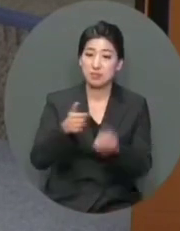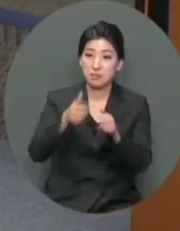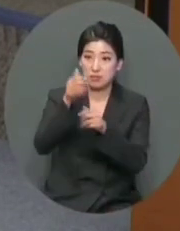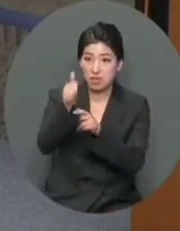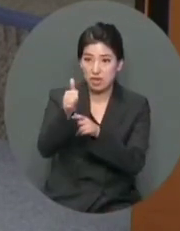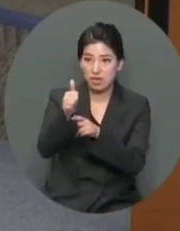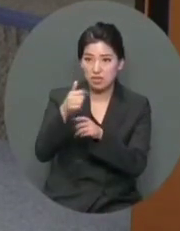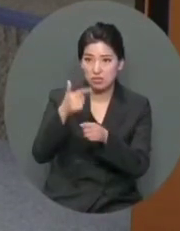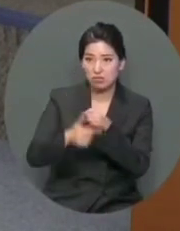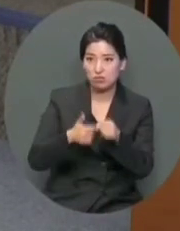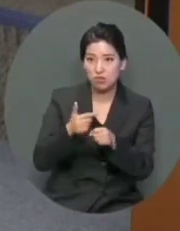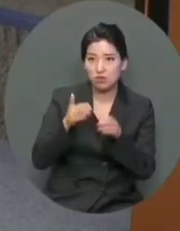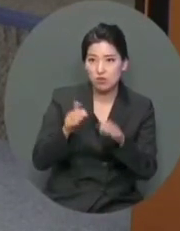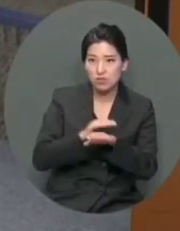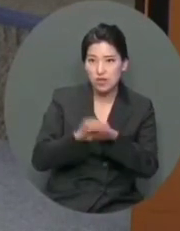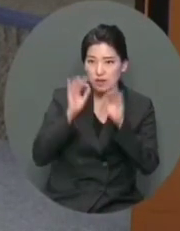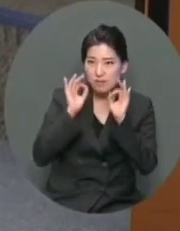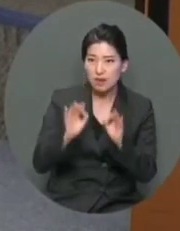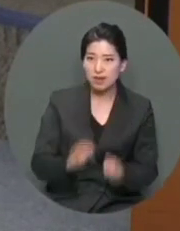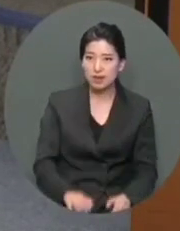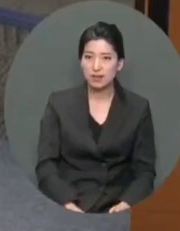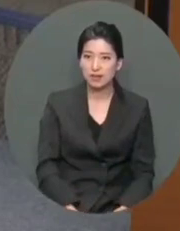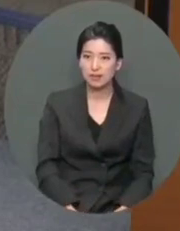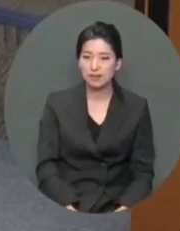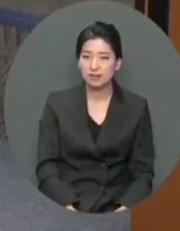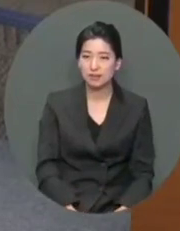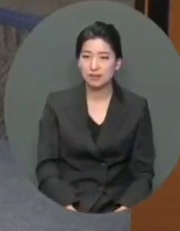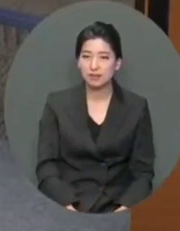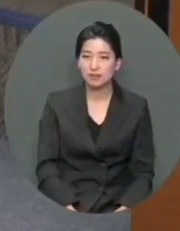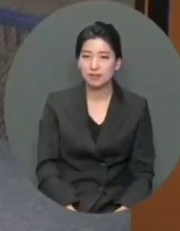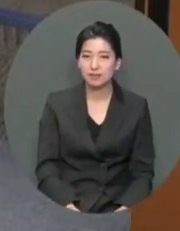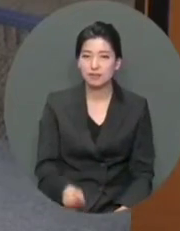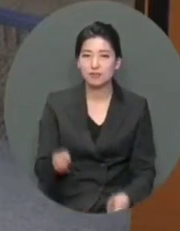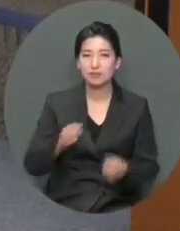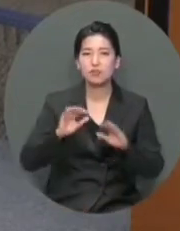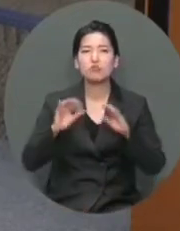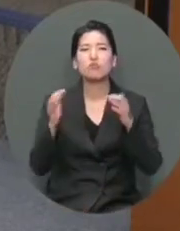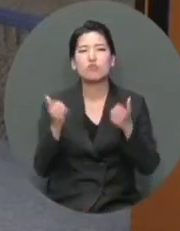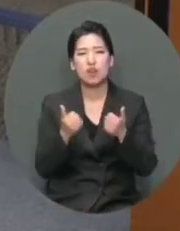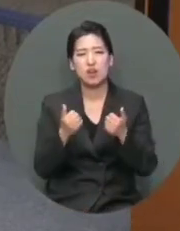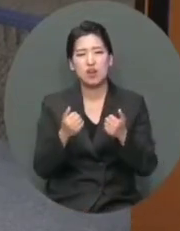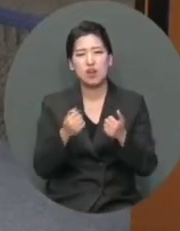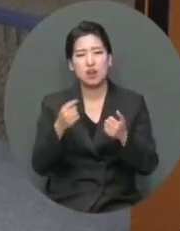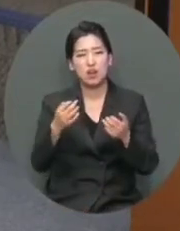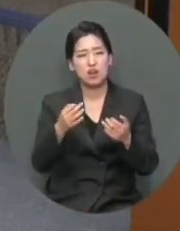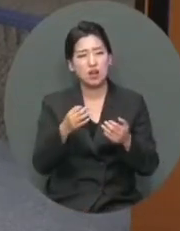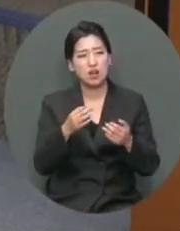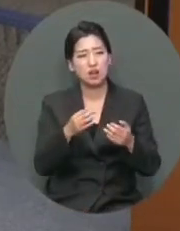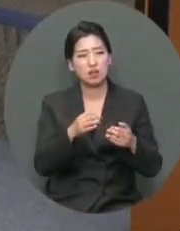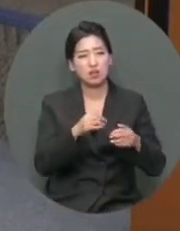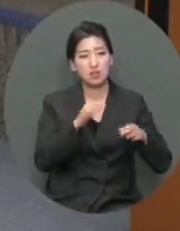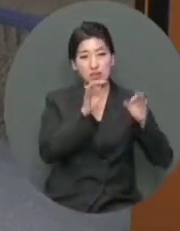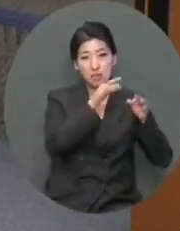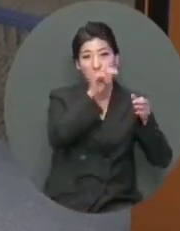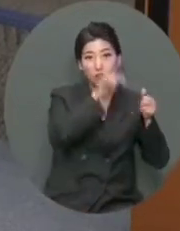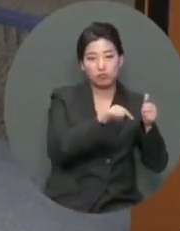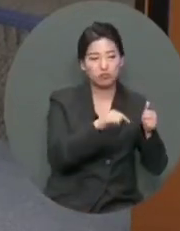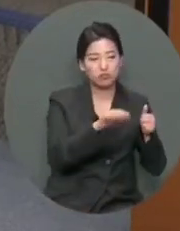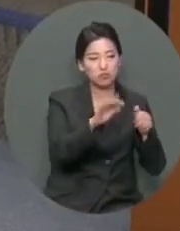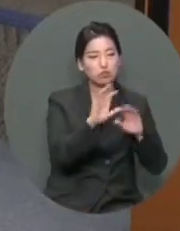지켜보고 있기 때문에 내가 사직서를 수리할 수 없었다고 하신 그 말씀은 그것이 죄가 되든 안 되든 그 이후의 행동이 죄가 되든 안